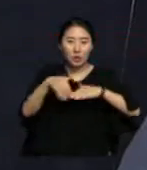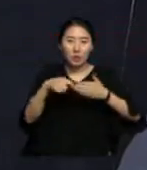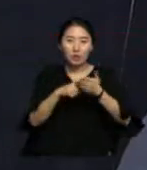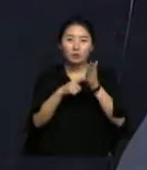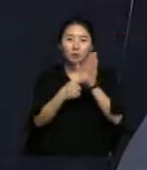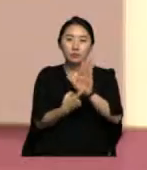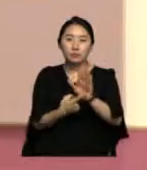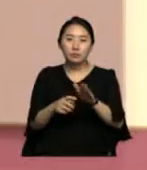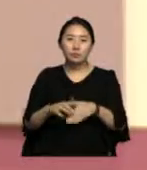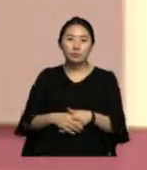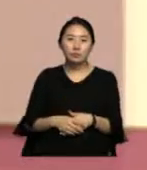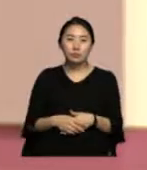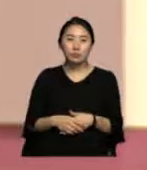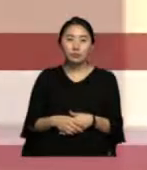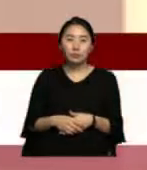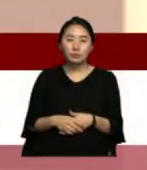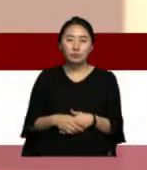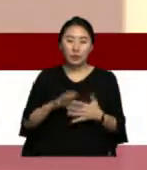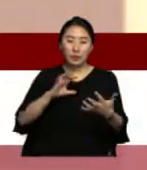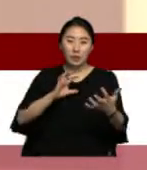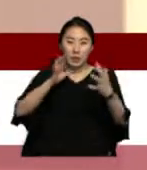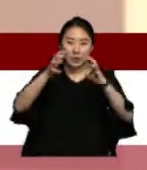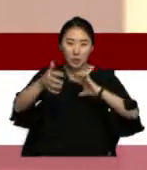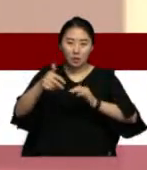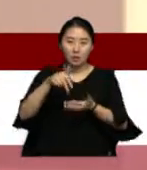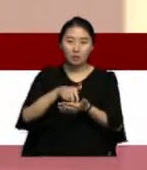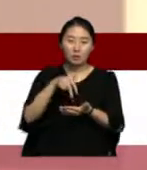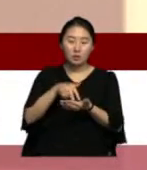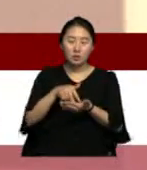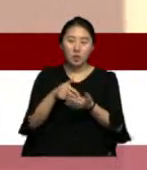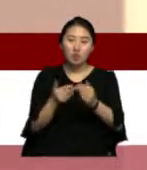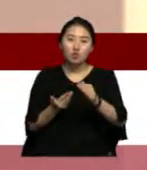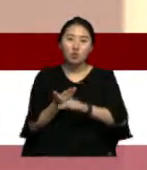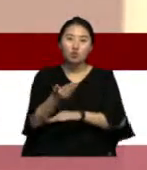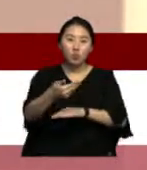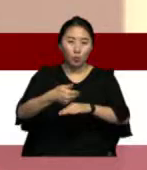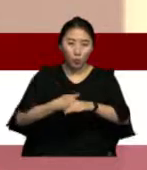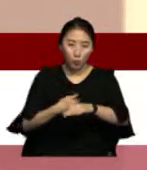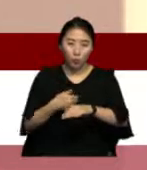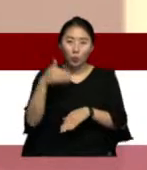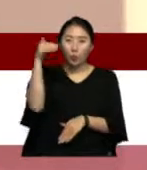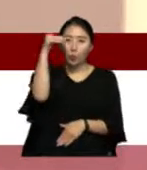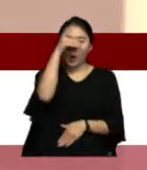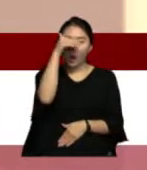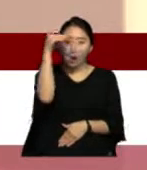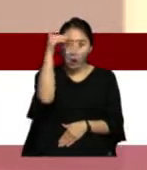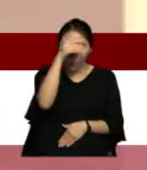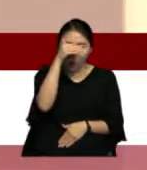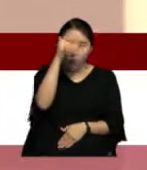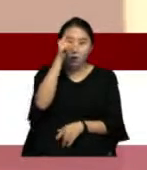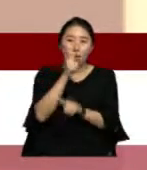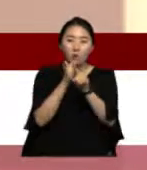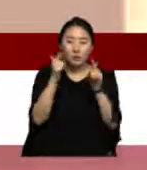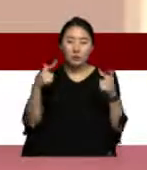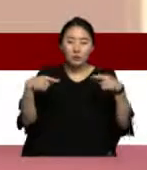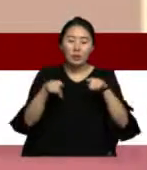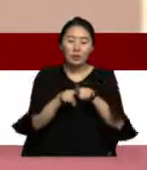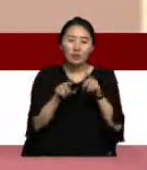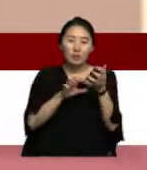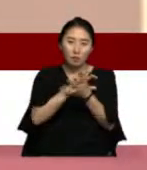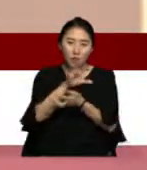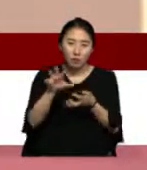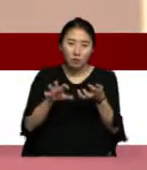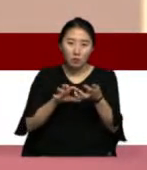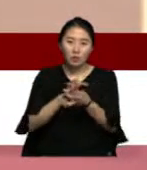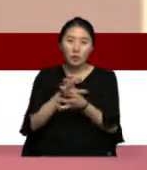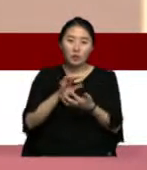밝혔습니다. 저는 글로벌 차원에서의 유통과 관광과 이런 것들이 함께 고민돼야 된다. 아무튼